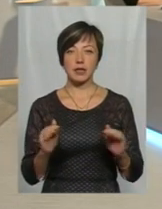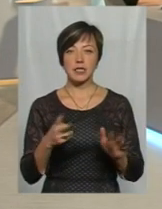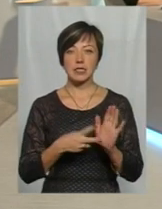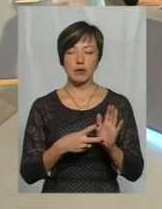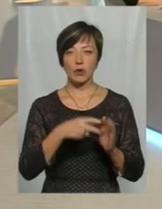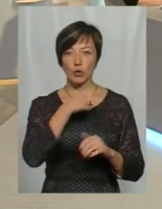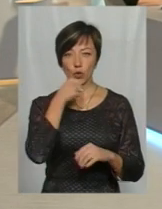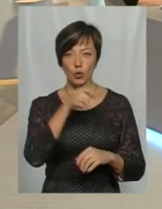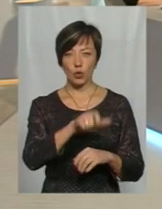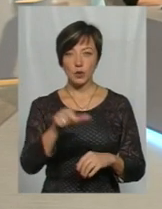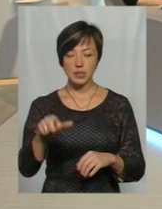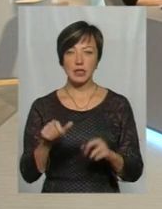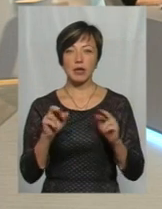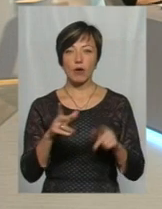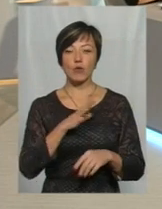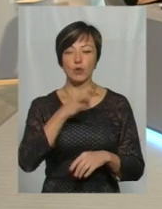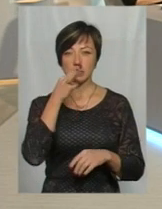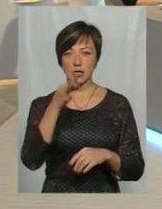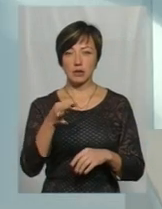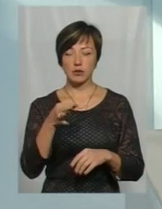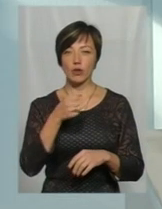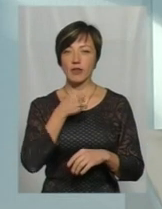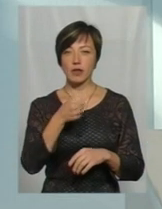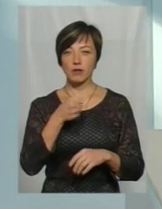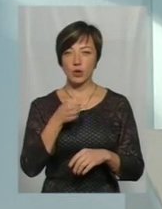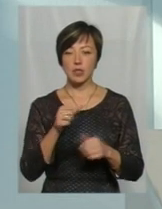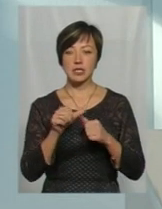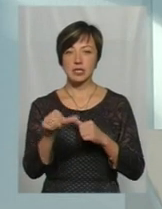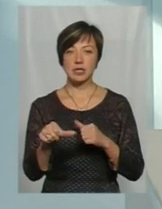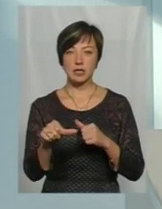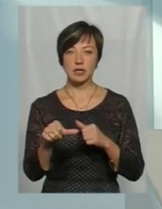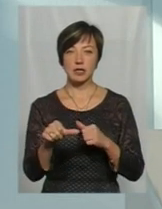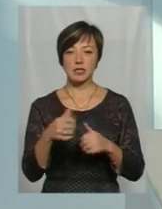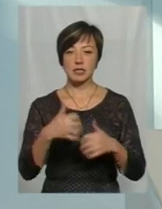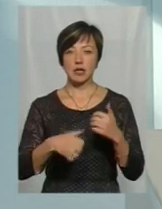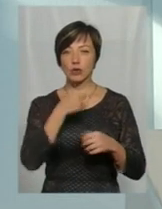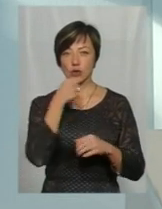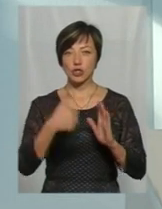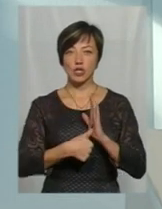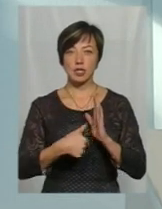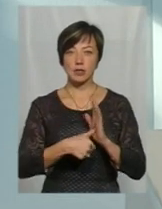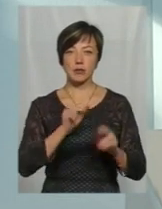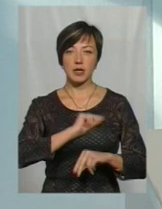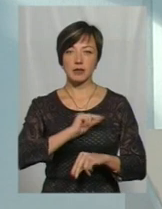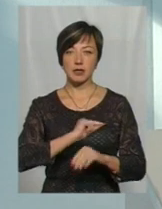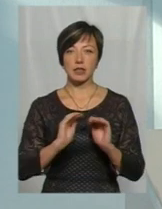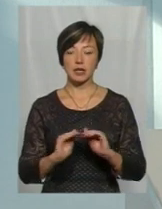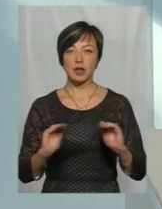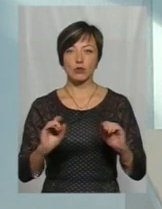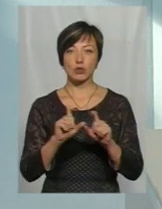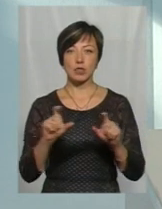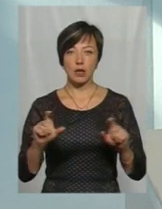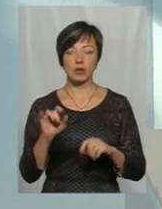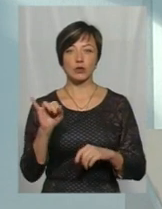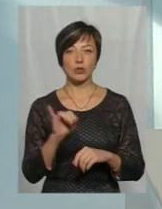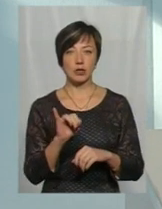7 дорослих, і як було вже сказано в інтерв'ю, із них серед дорослих 6 працівників дитячого закладу